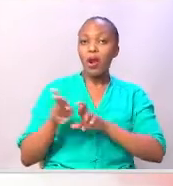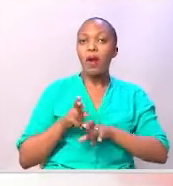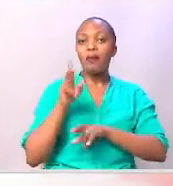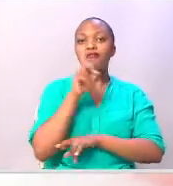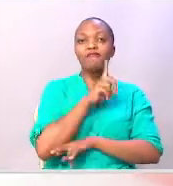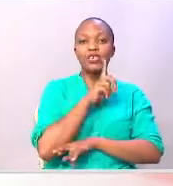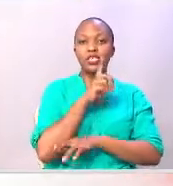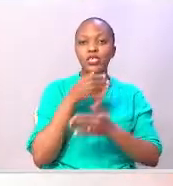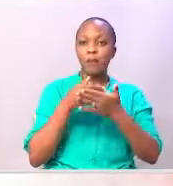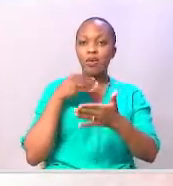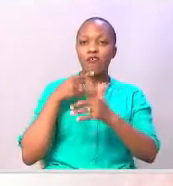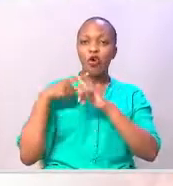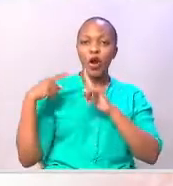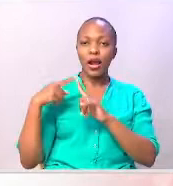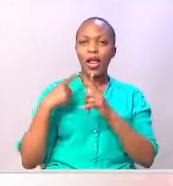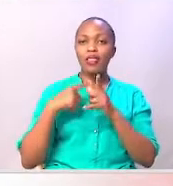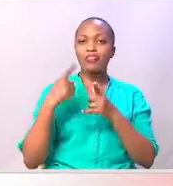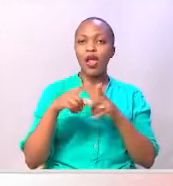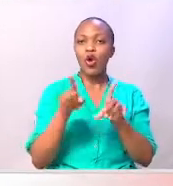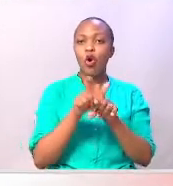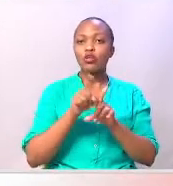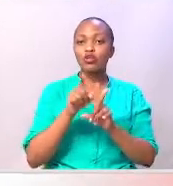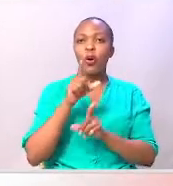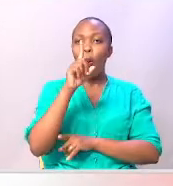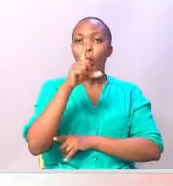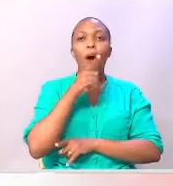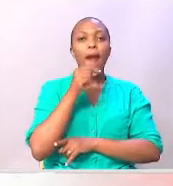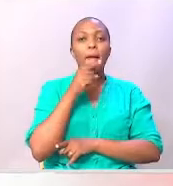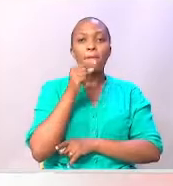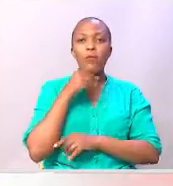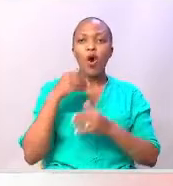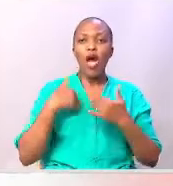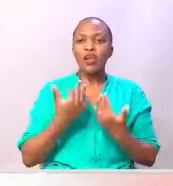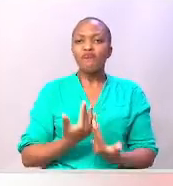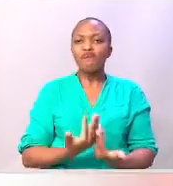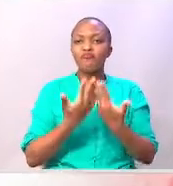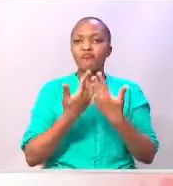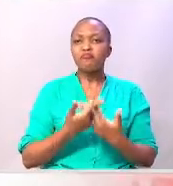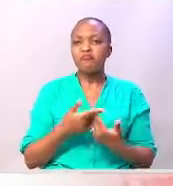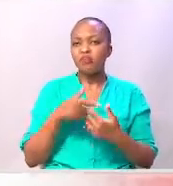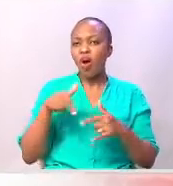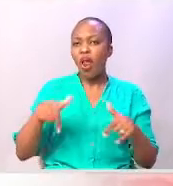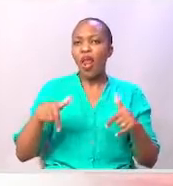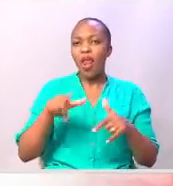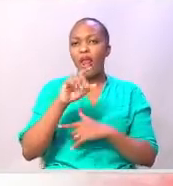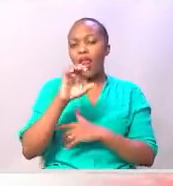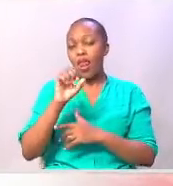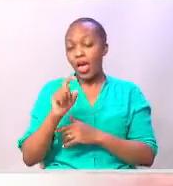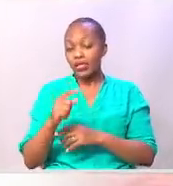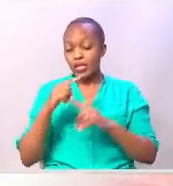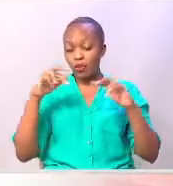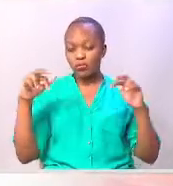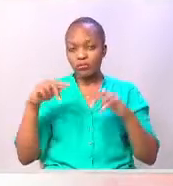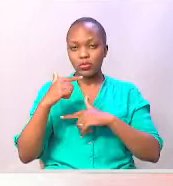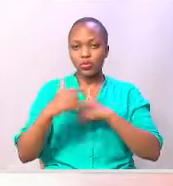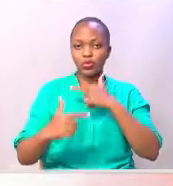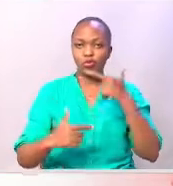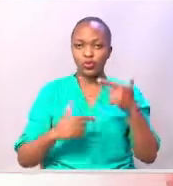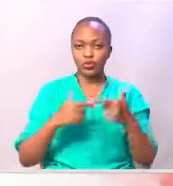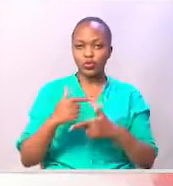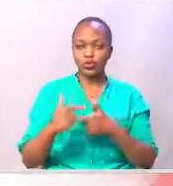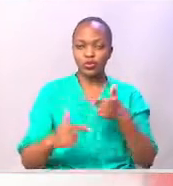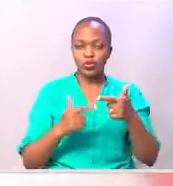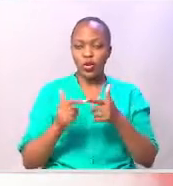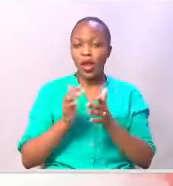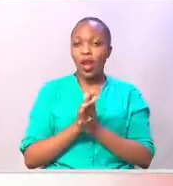murder and that one of the boys had burn marks on the legs. Investigation into the incident has started. Bodies of the five were